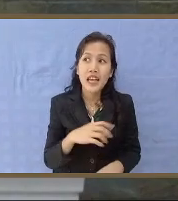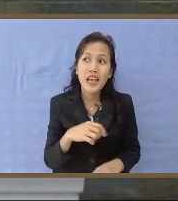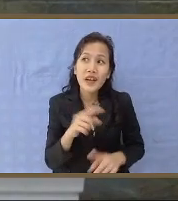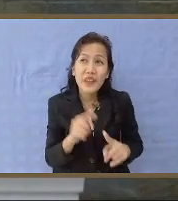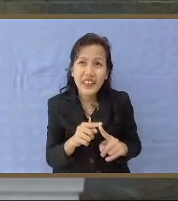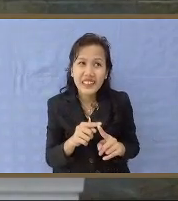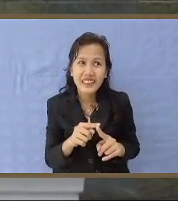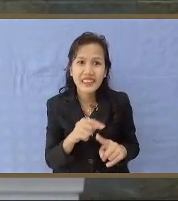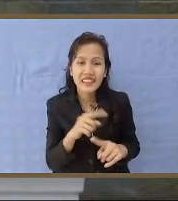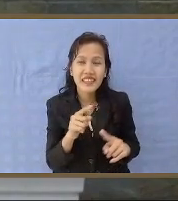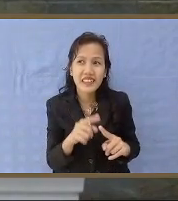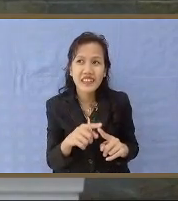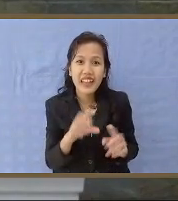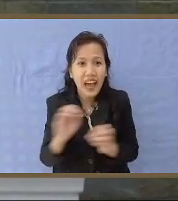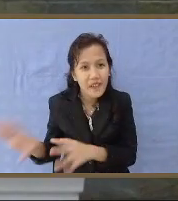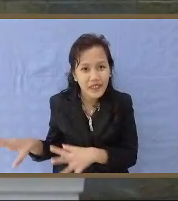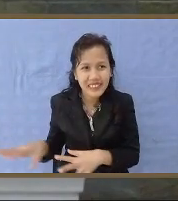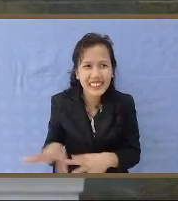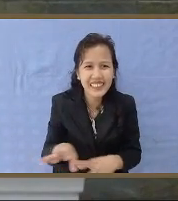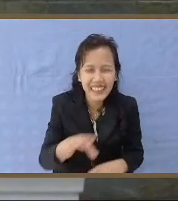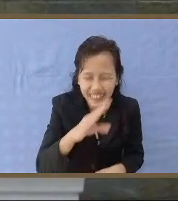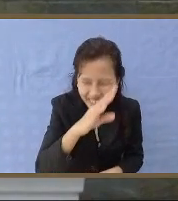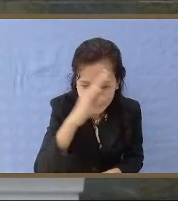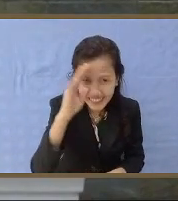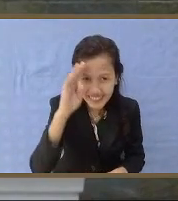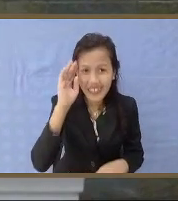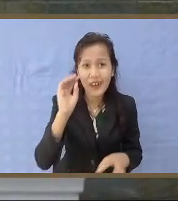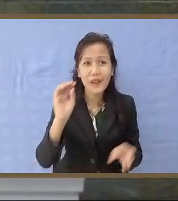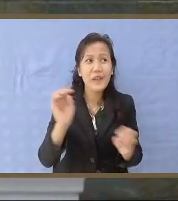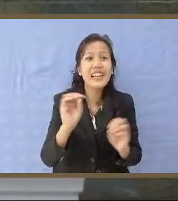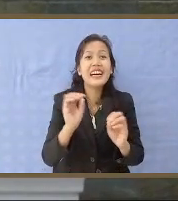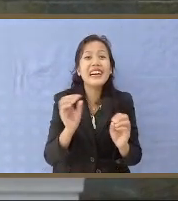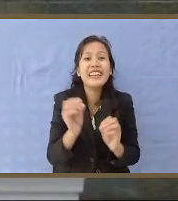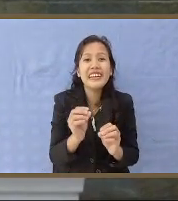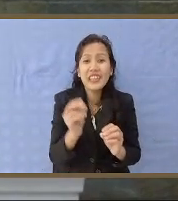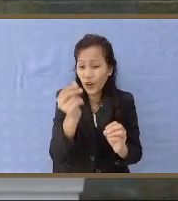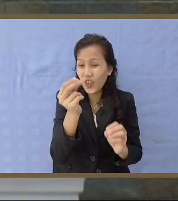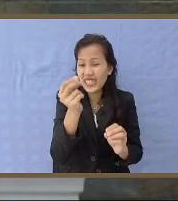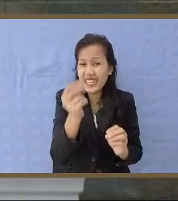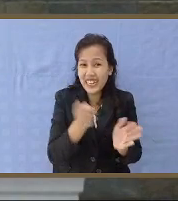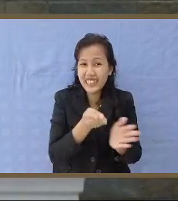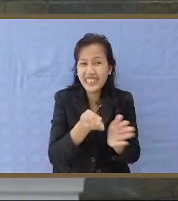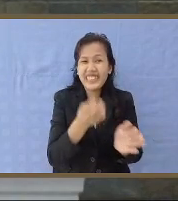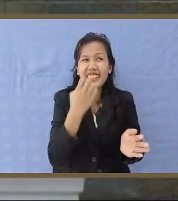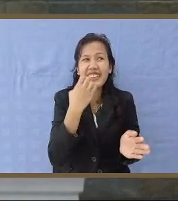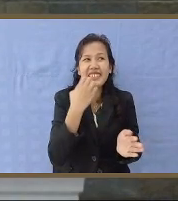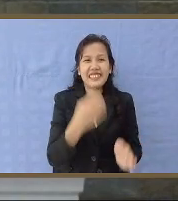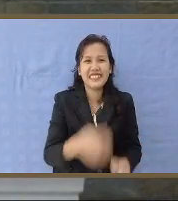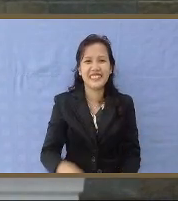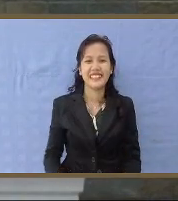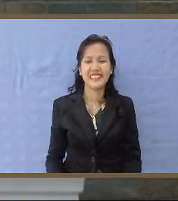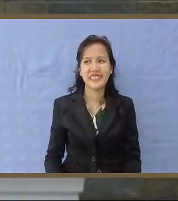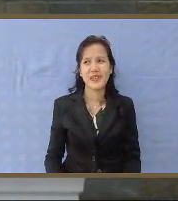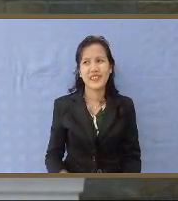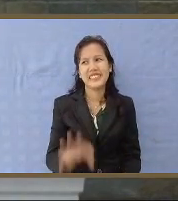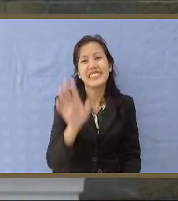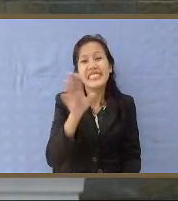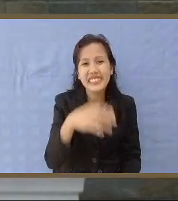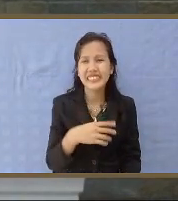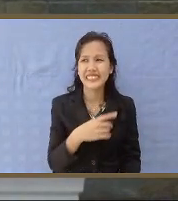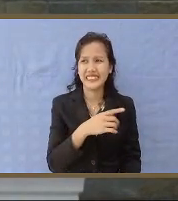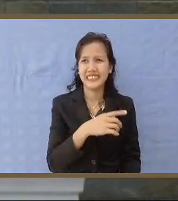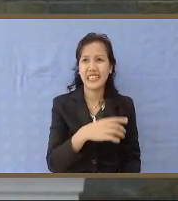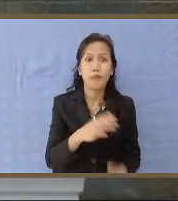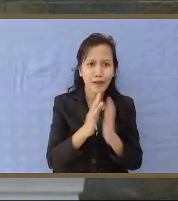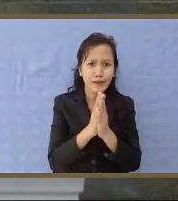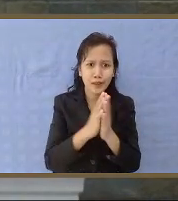na matitira sa tinapay. Anyways, so, minsan ganun ang nangyayari, you know. But, sasabihin ko sa Panginoon, salamat po,